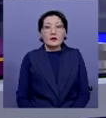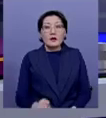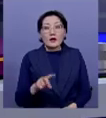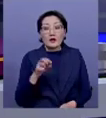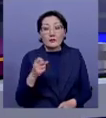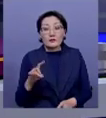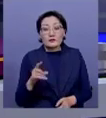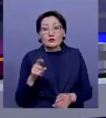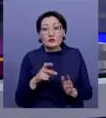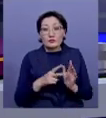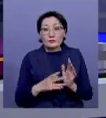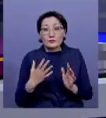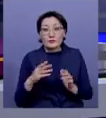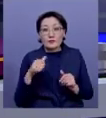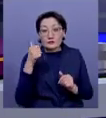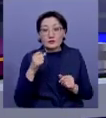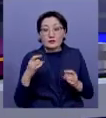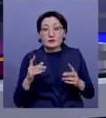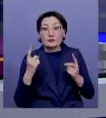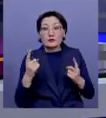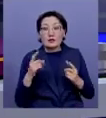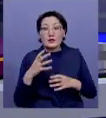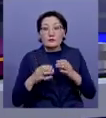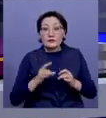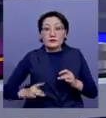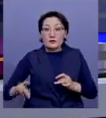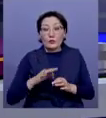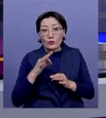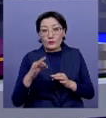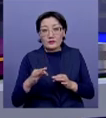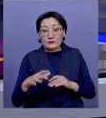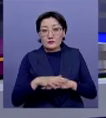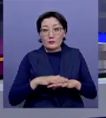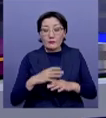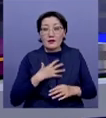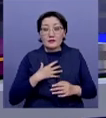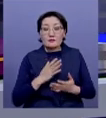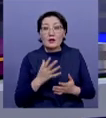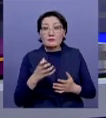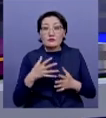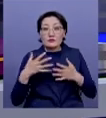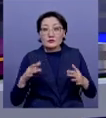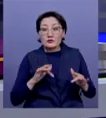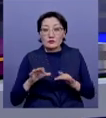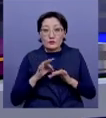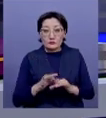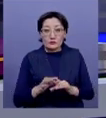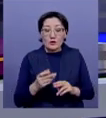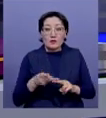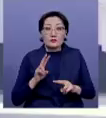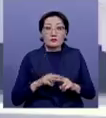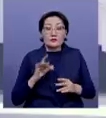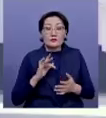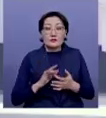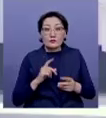Бай Құнанбайұлының 175 жылдығына арналған халықаралық, республикалық, облыстық, қоғамдық маңызы бар 500-ден астам шара өтеді. Бұл туралы